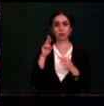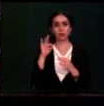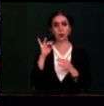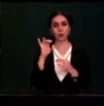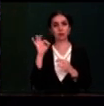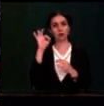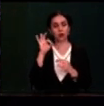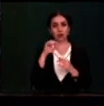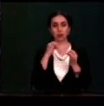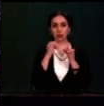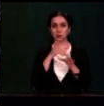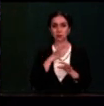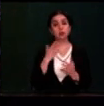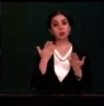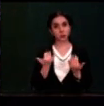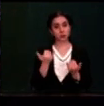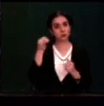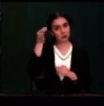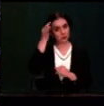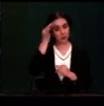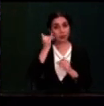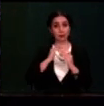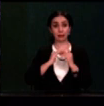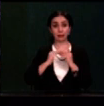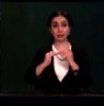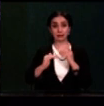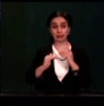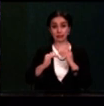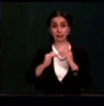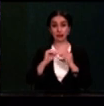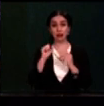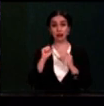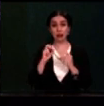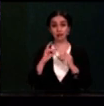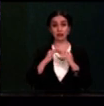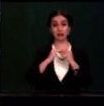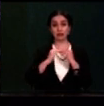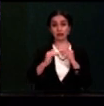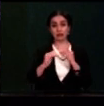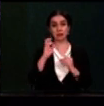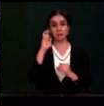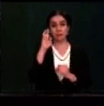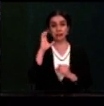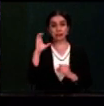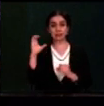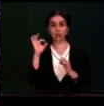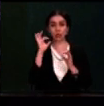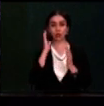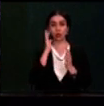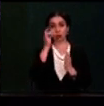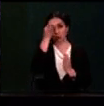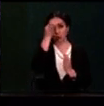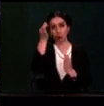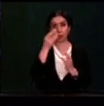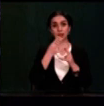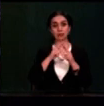edik. Qani eslab olaylikchi? Demak, tekislikda alfa tekisligimizda BC to'g'ri chiziq berilgan.